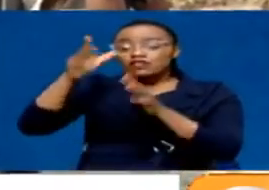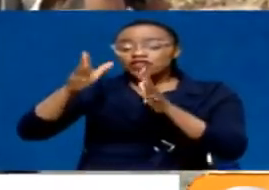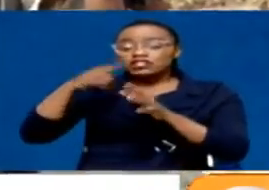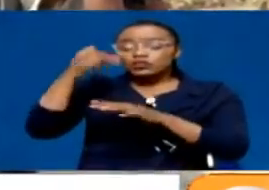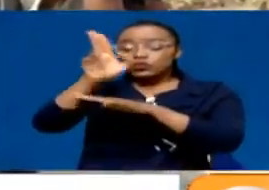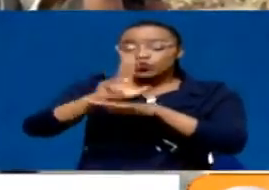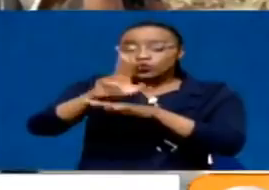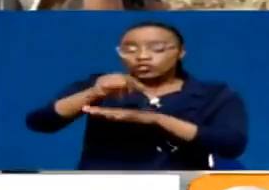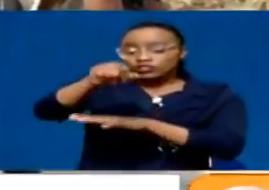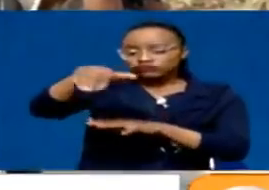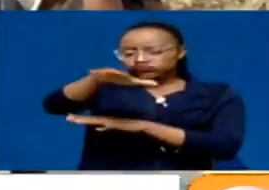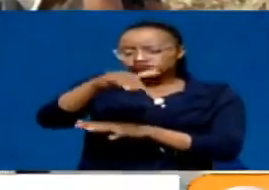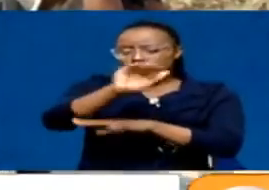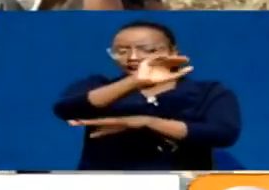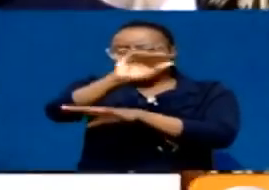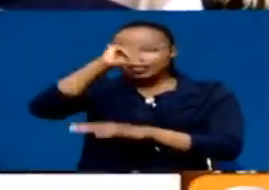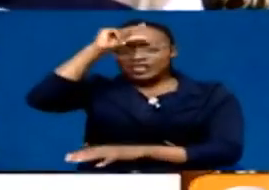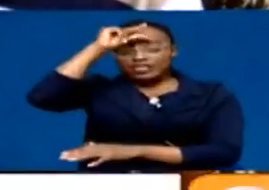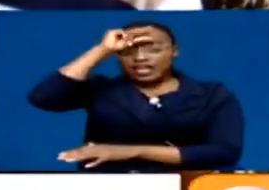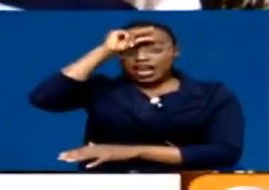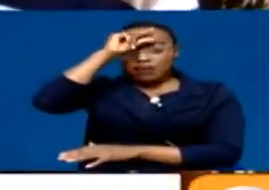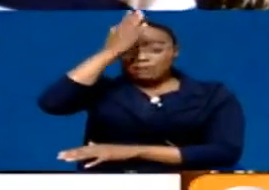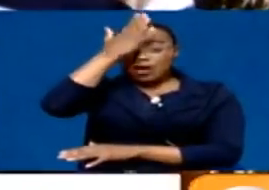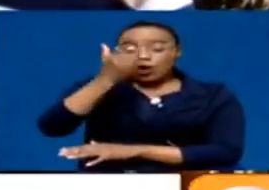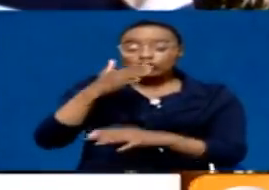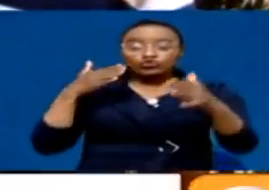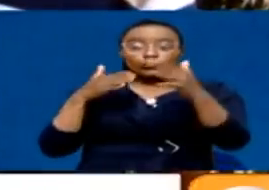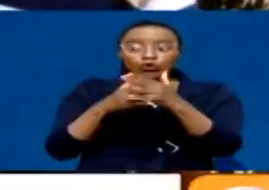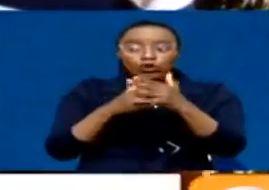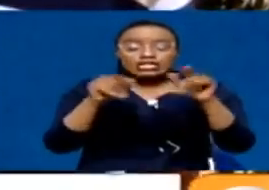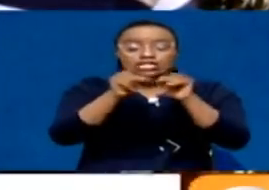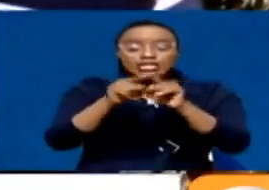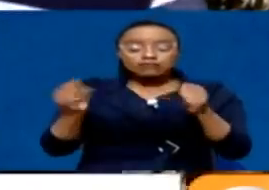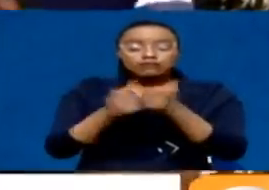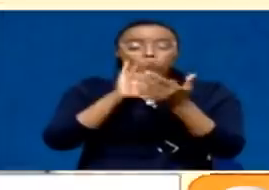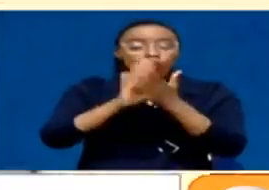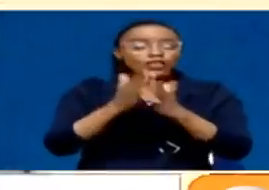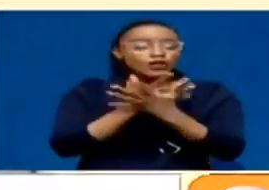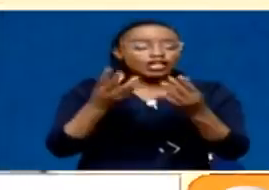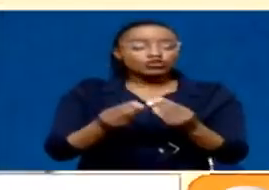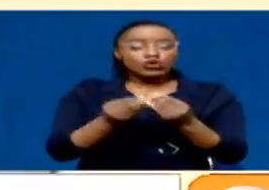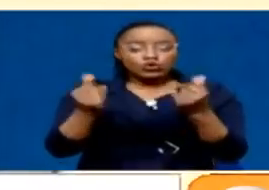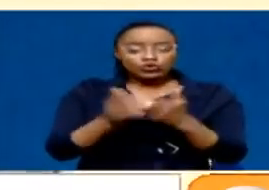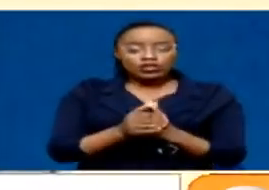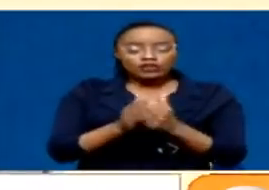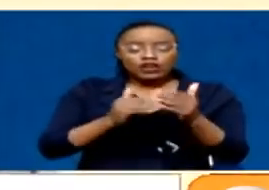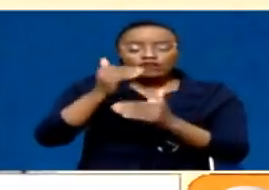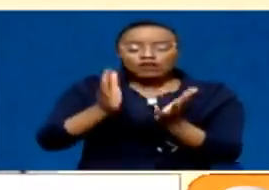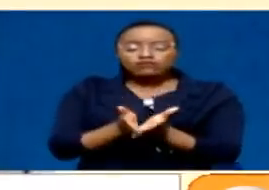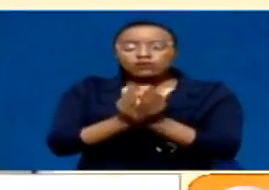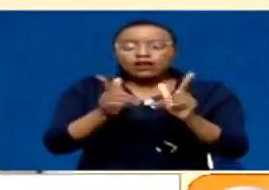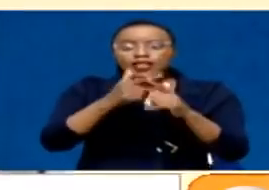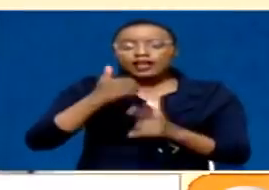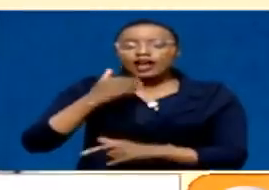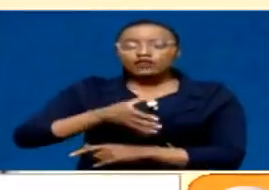fuo hizi wakiwa na wito kwa serikali ili kuzuia mikasa bila suluhu. Baada ya kutoweka kwenye boti, boti